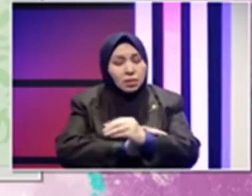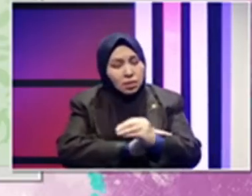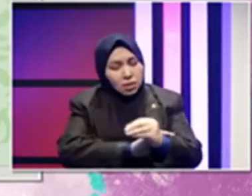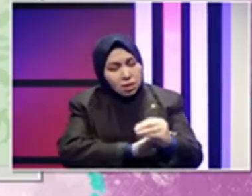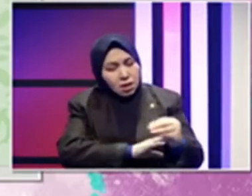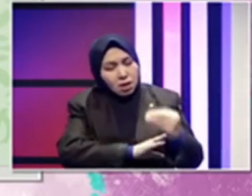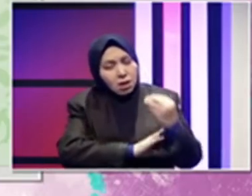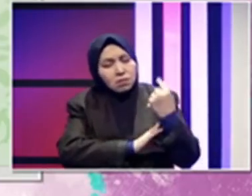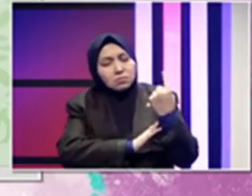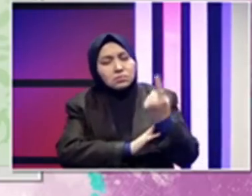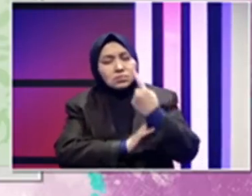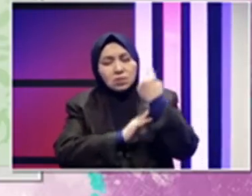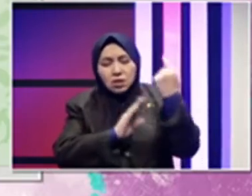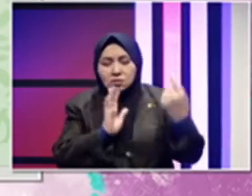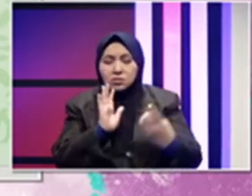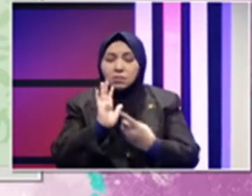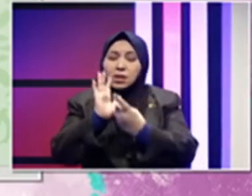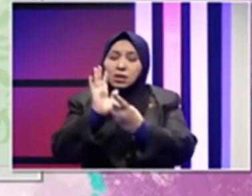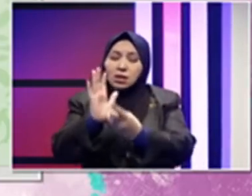anfaqu